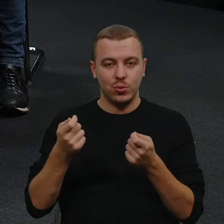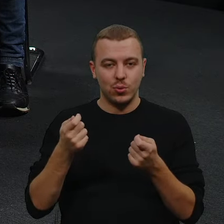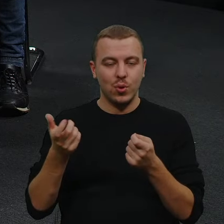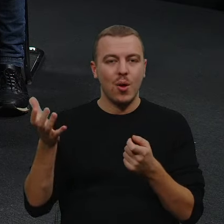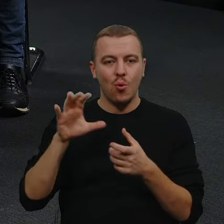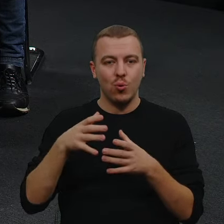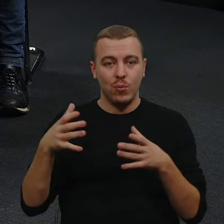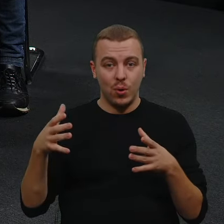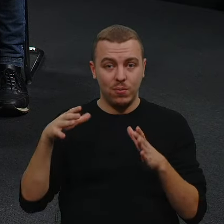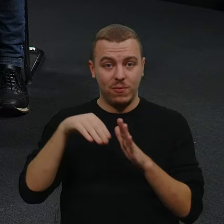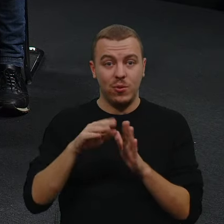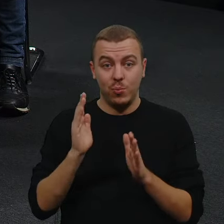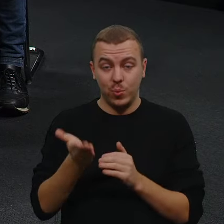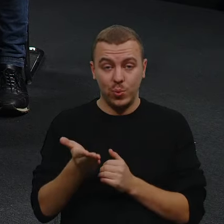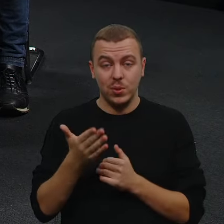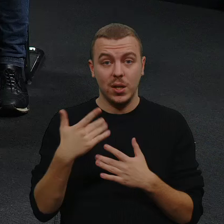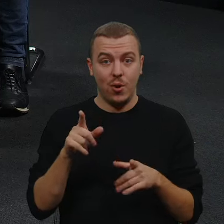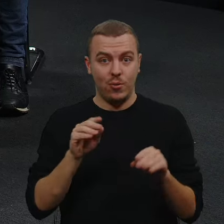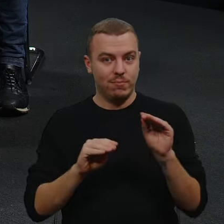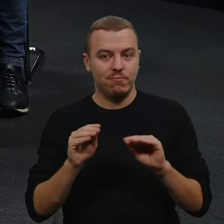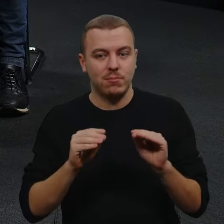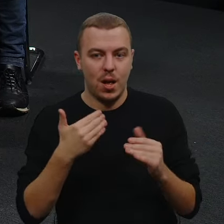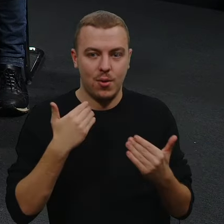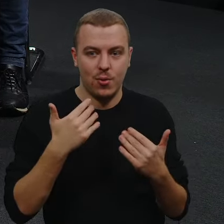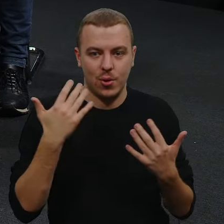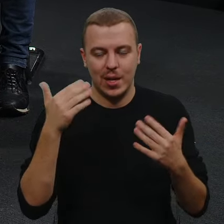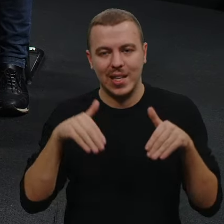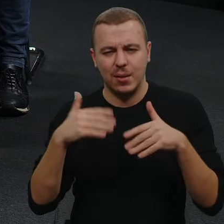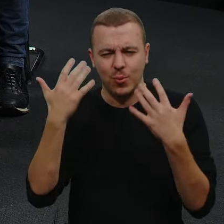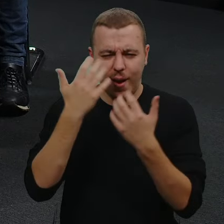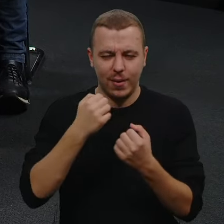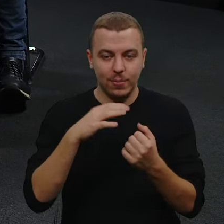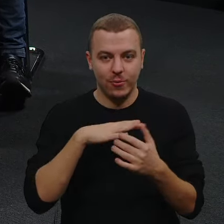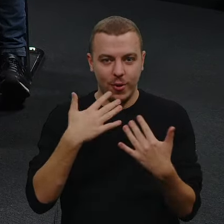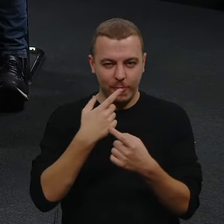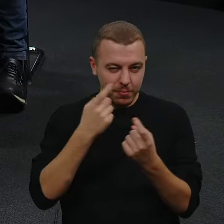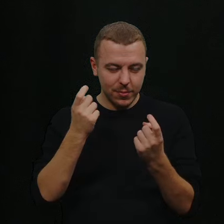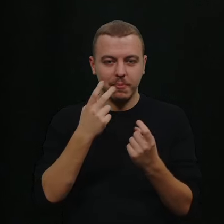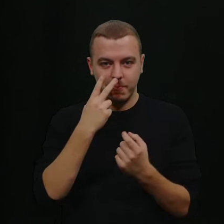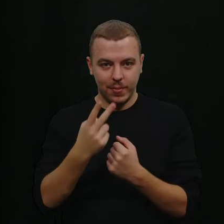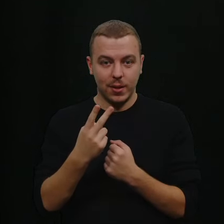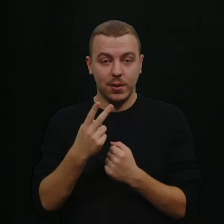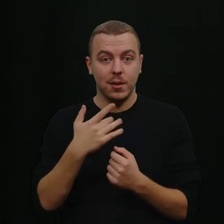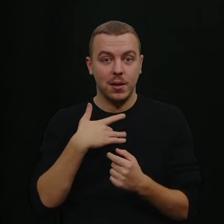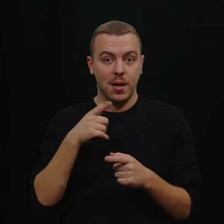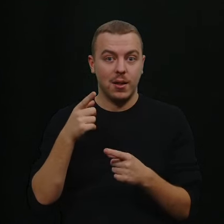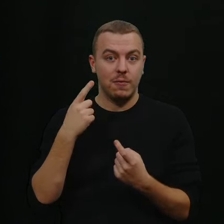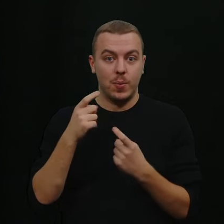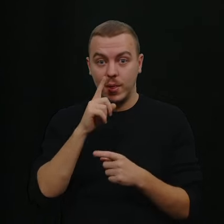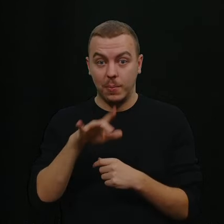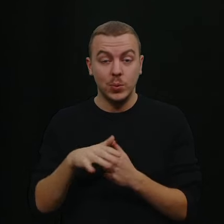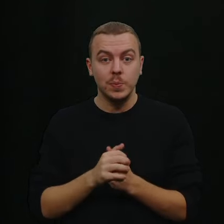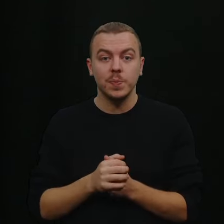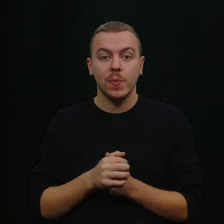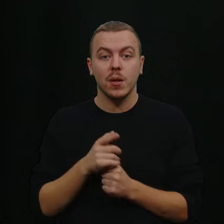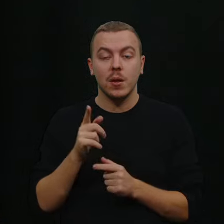būsimoje valdančiojoje koalicijoje, kuri pradėta jau burti rinkimų naktį, tai tokios tarsi ir motivacijos rinkėjų gali nebūti. Kaip jūs